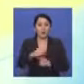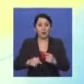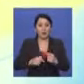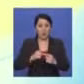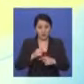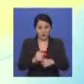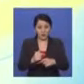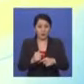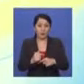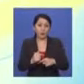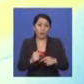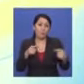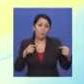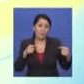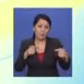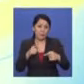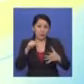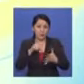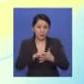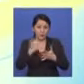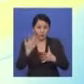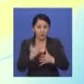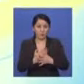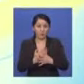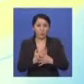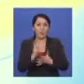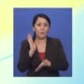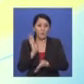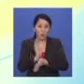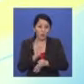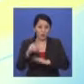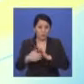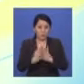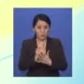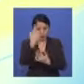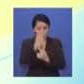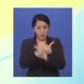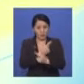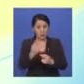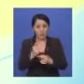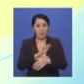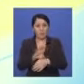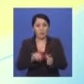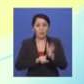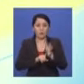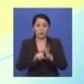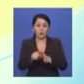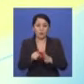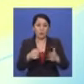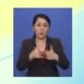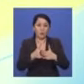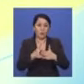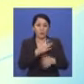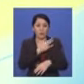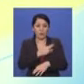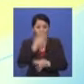кәсіпкерлерге тауарларына ілеспе құжатын рәсімдеу талабы қойылады. Бұл жаңашылдық өнім тауар өндірушілерден шыққаннан бастап тұтынушыға